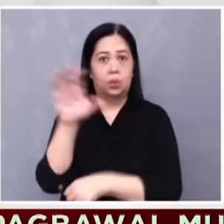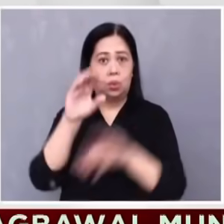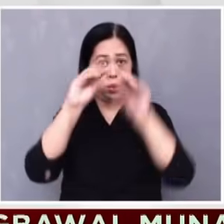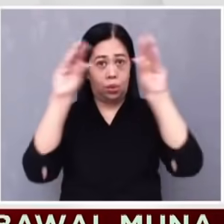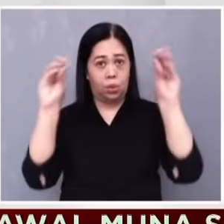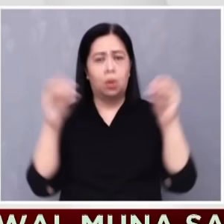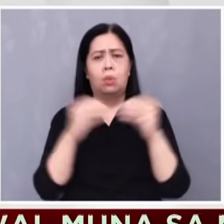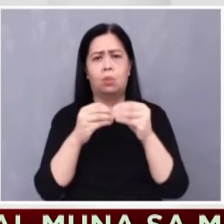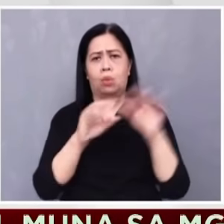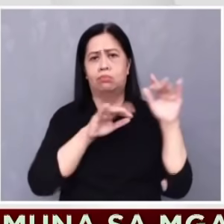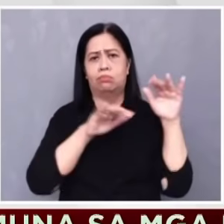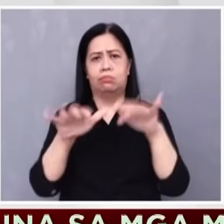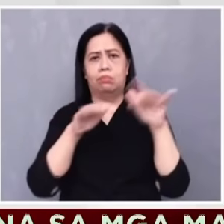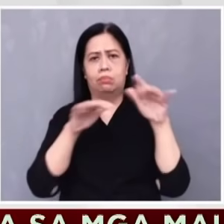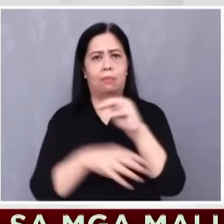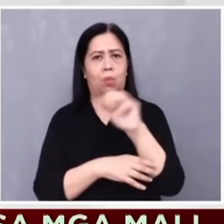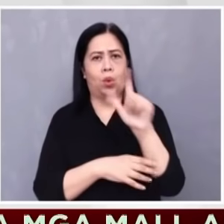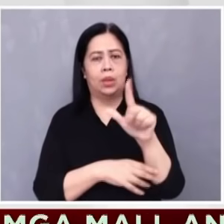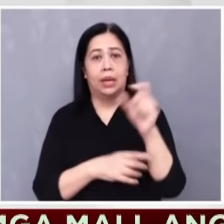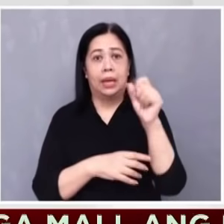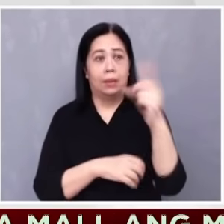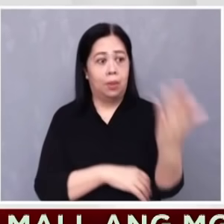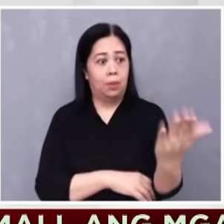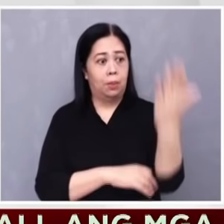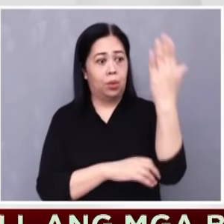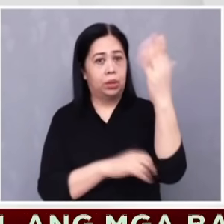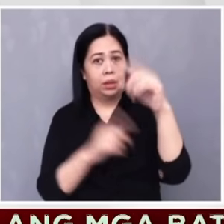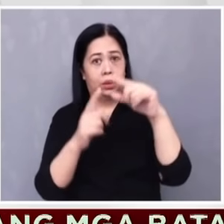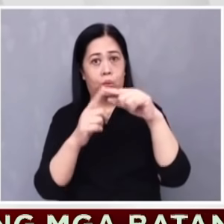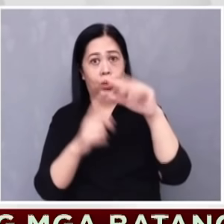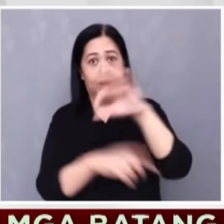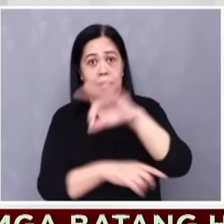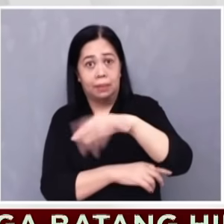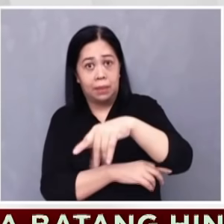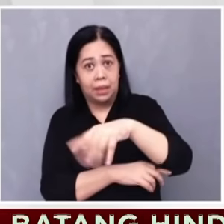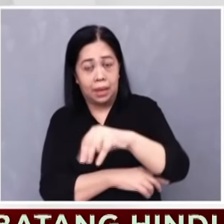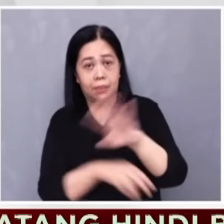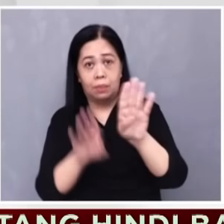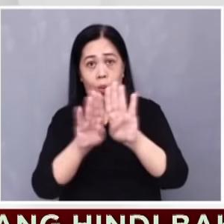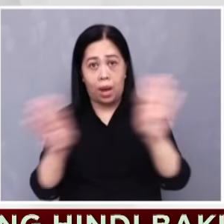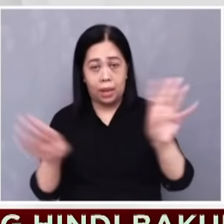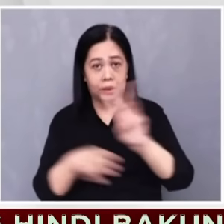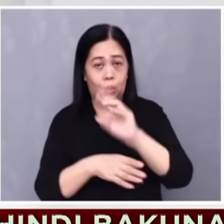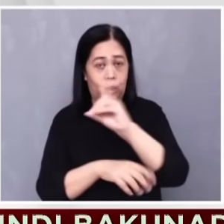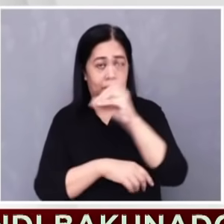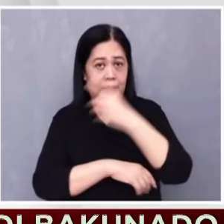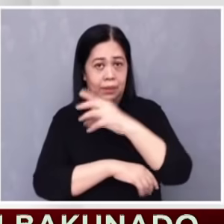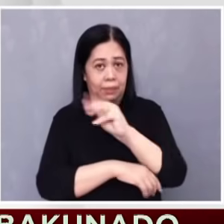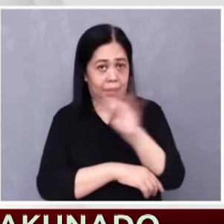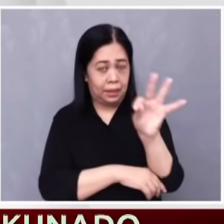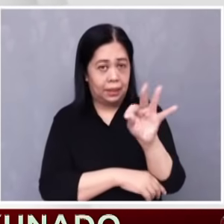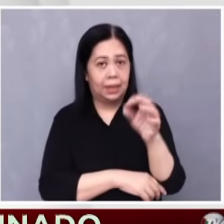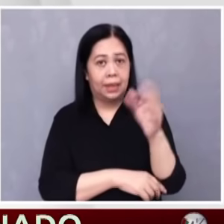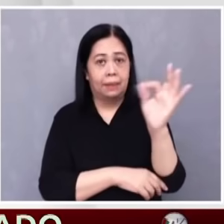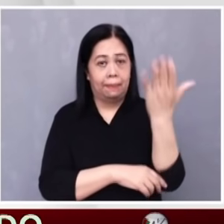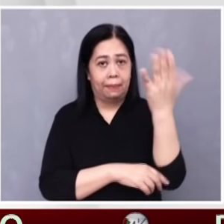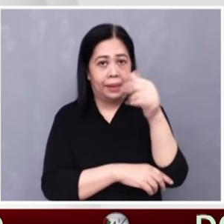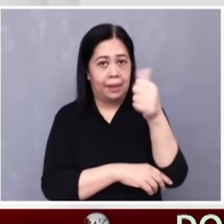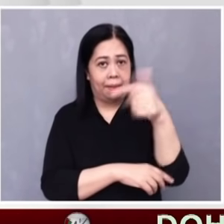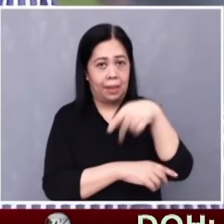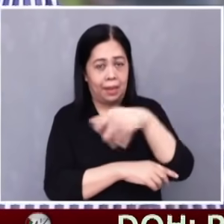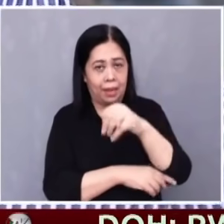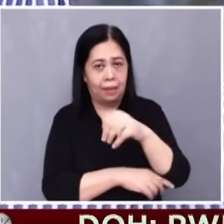mall na 11 a.m. hanggang 9 p.m. ng bukas sa weekday at 10 a.m. to 10 p.m. sa weekend at